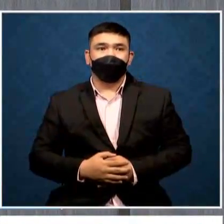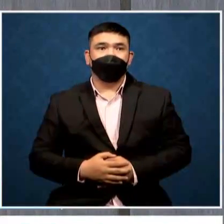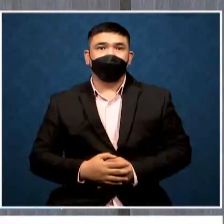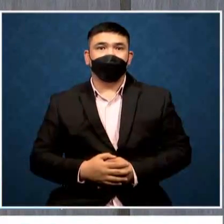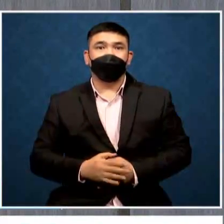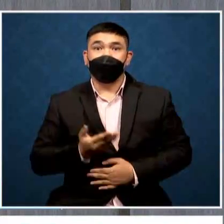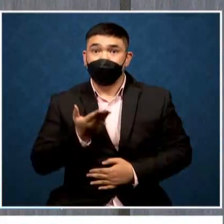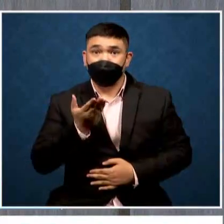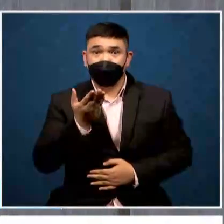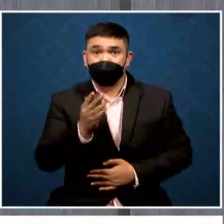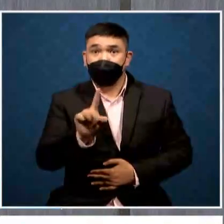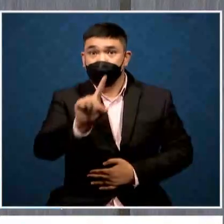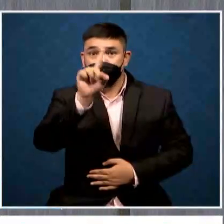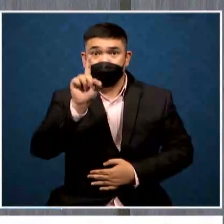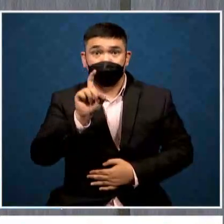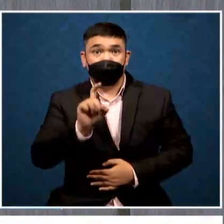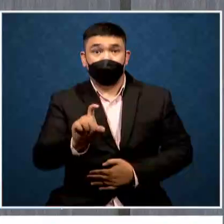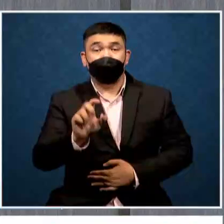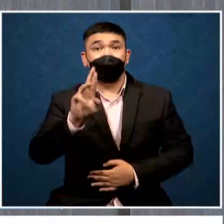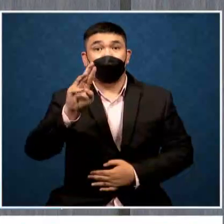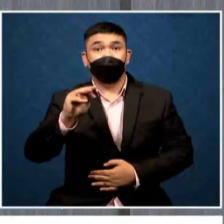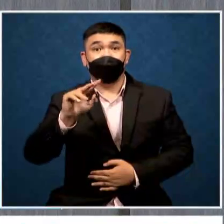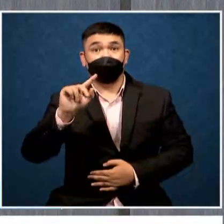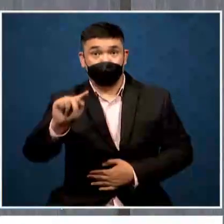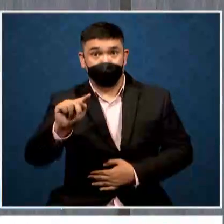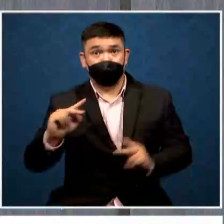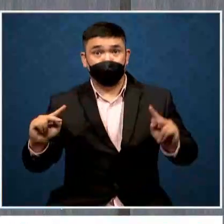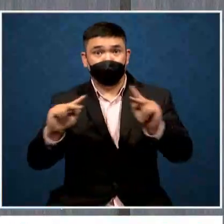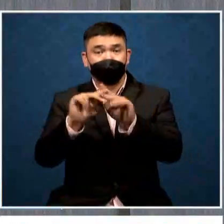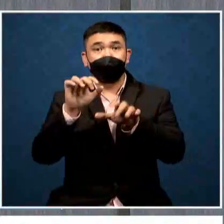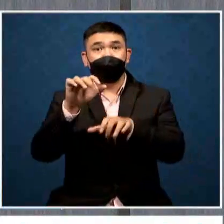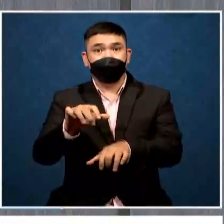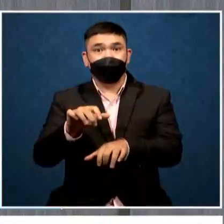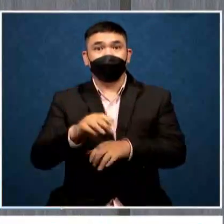จึงขอเรียนถามท่านรัฐมนตรีว่าการกระทรวงมหาดไทยว่